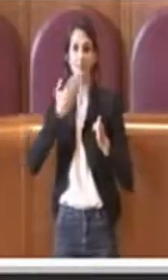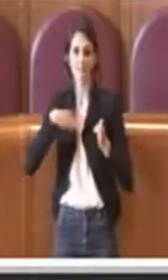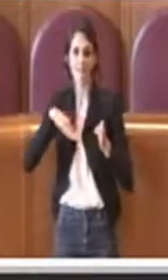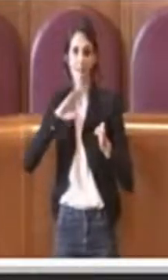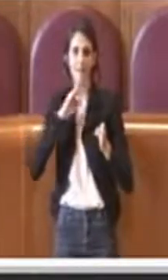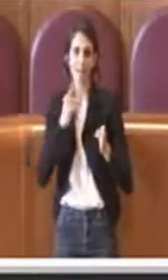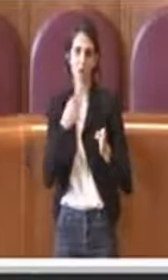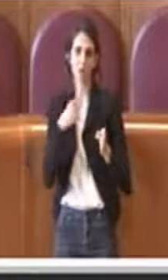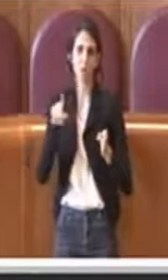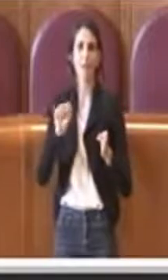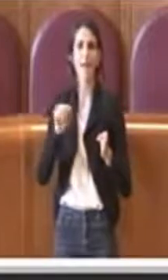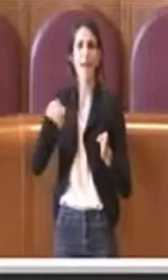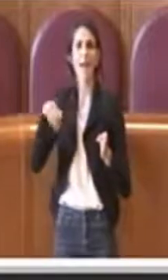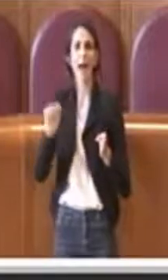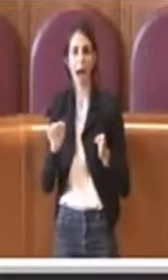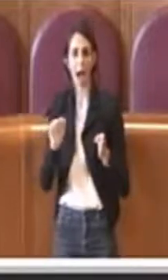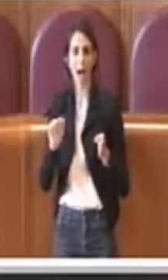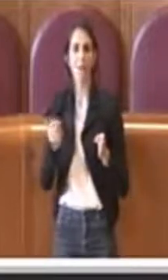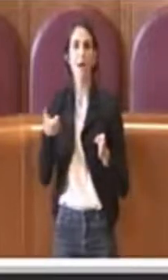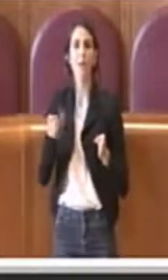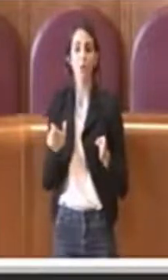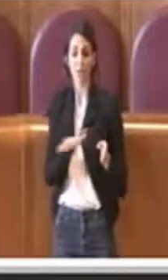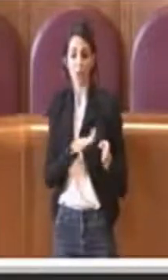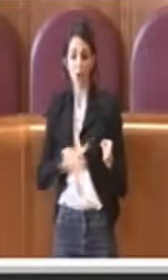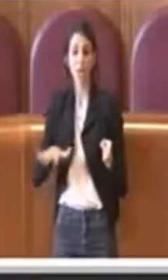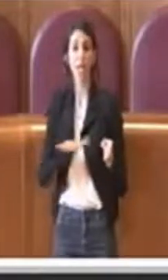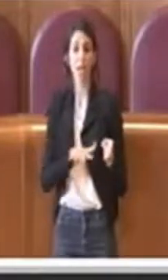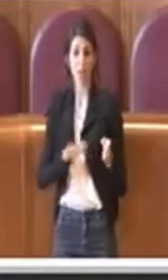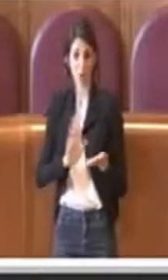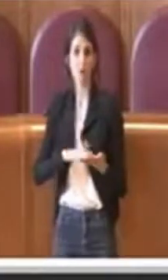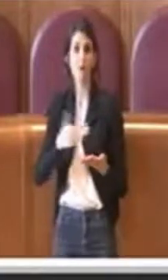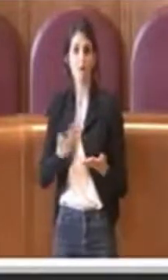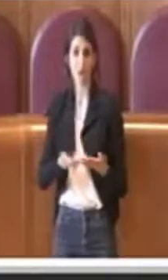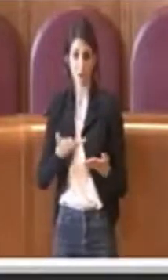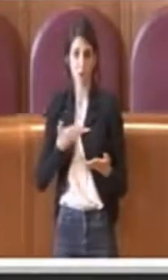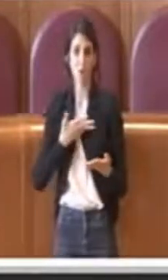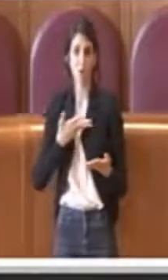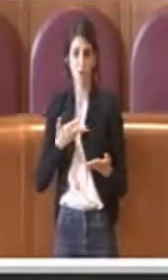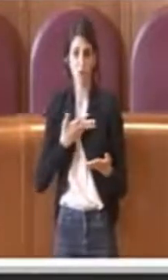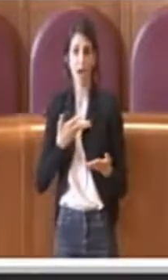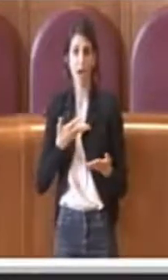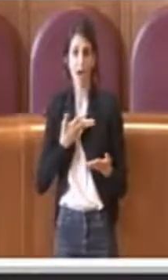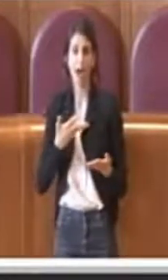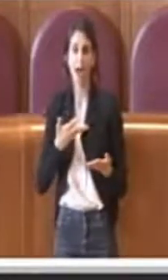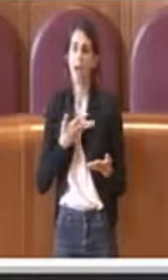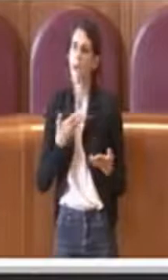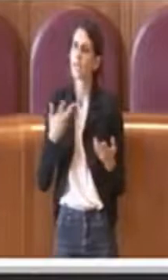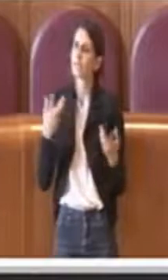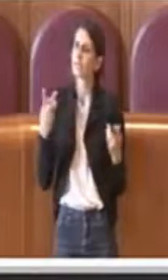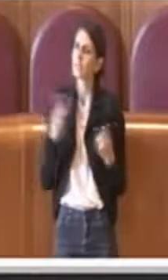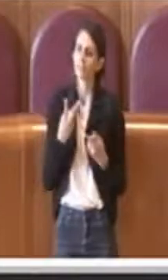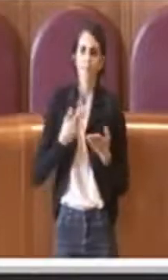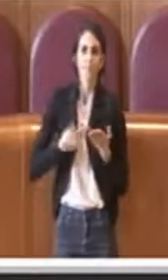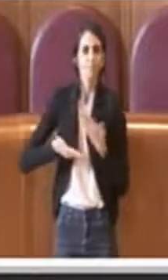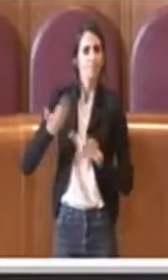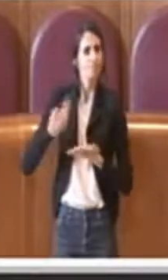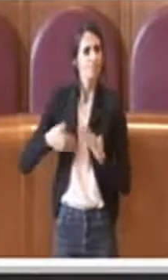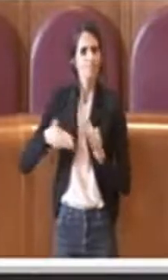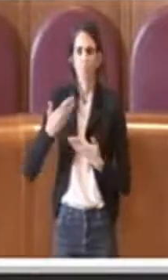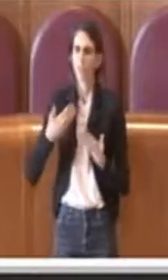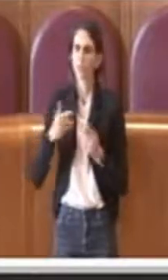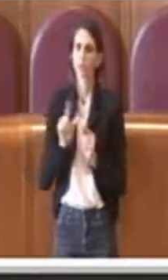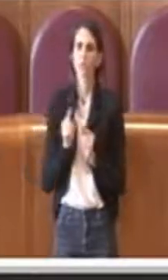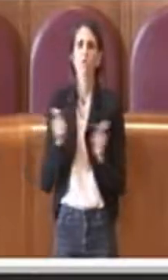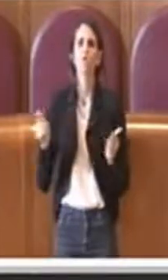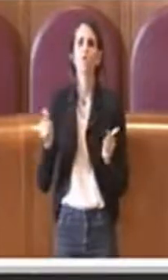valore del terreno che ne derivava in realtà allora non furono fatto effettuate gli atti